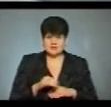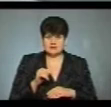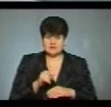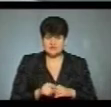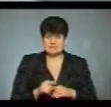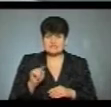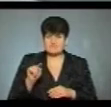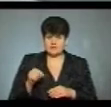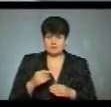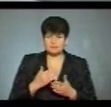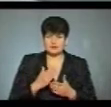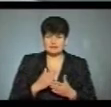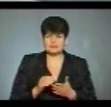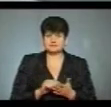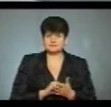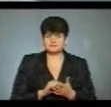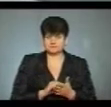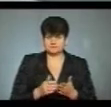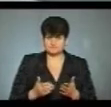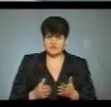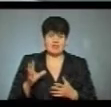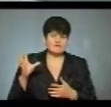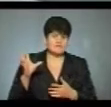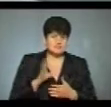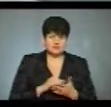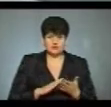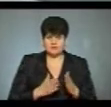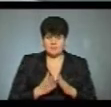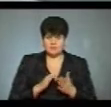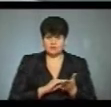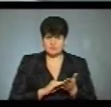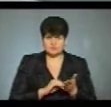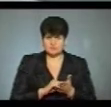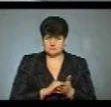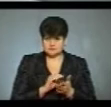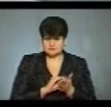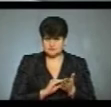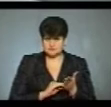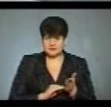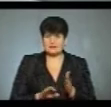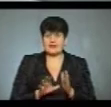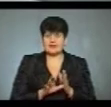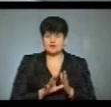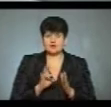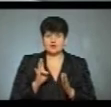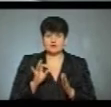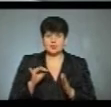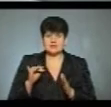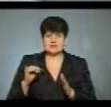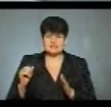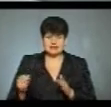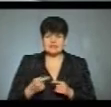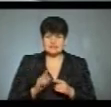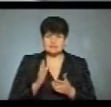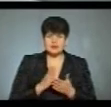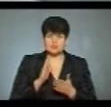вимогою мати паперовий вигляд. Тобто всі договори повинні бути на паперовому носії або на електронних носіях, але це повинен бути